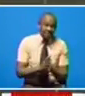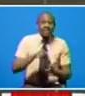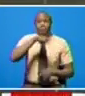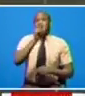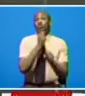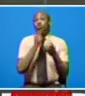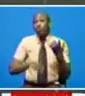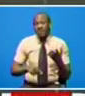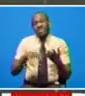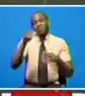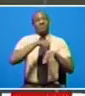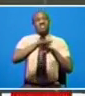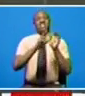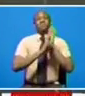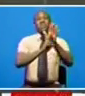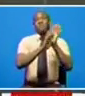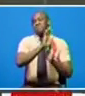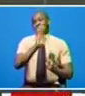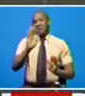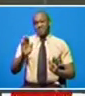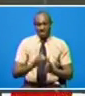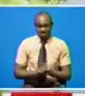yake waliwatuma wakilishi wa baraza hilo.